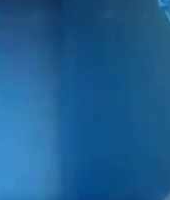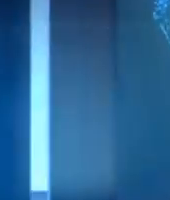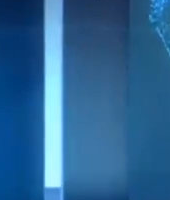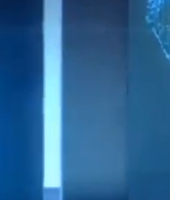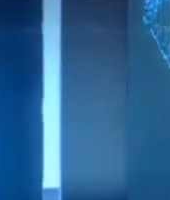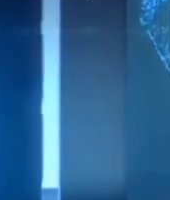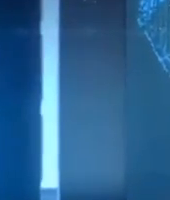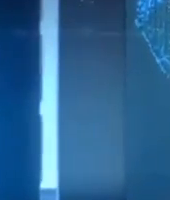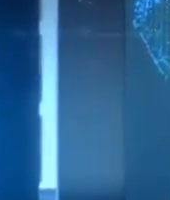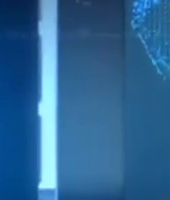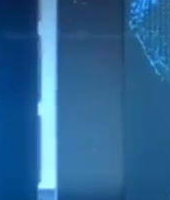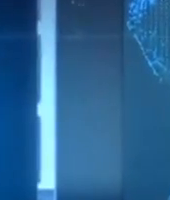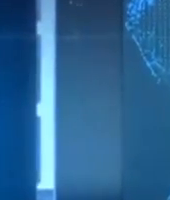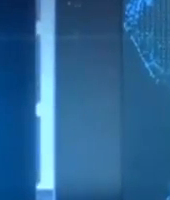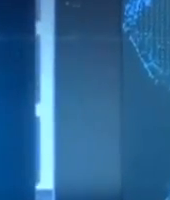Жетісу телеарнасы.